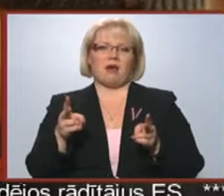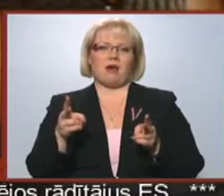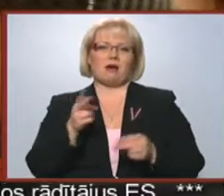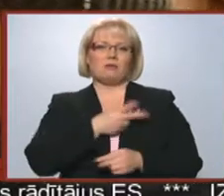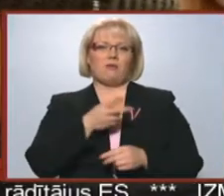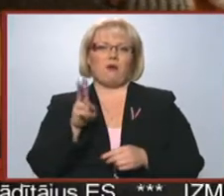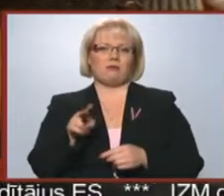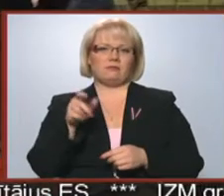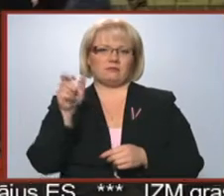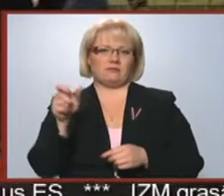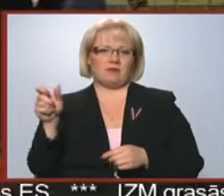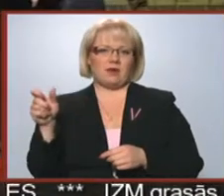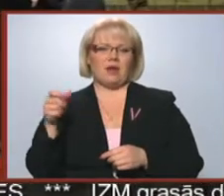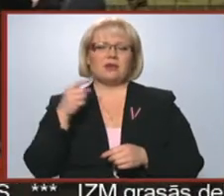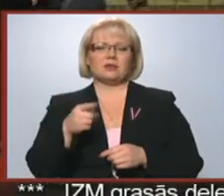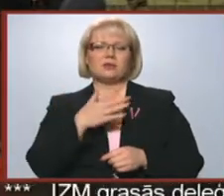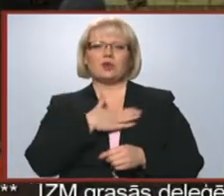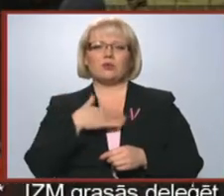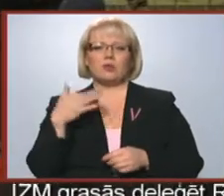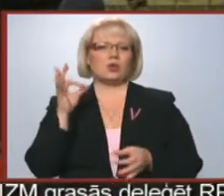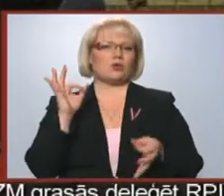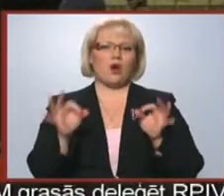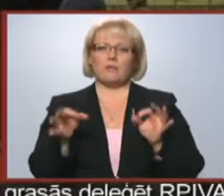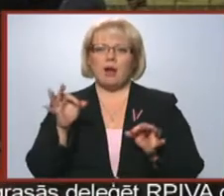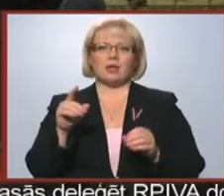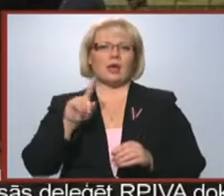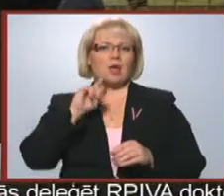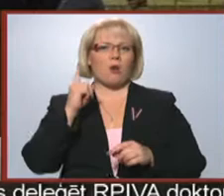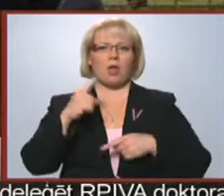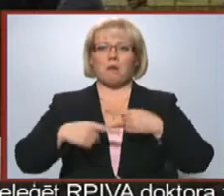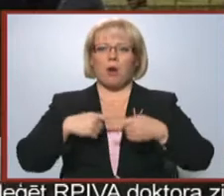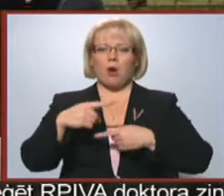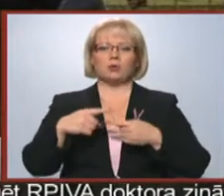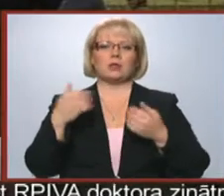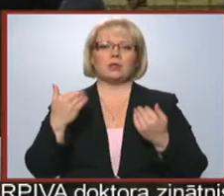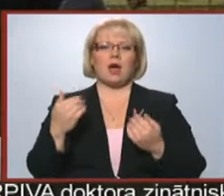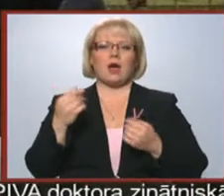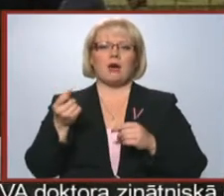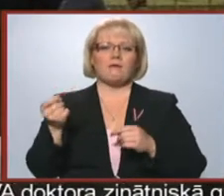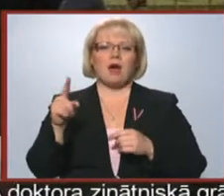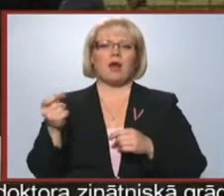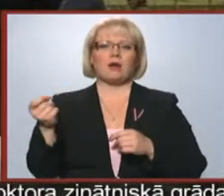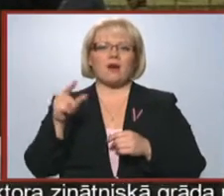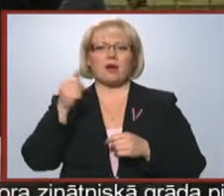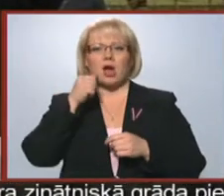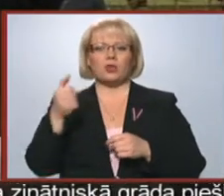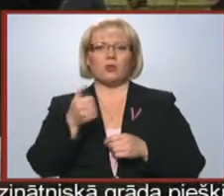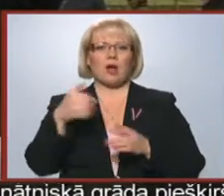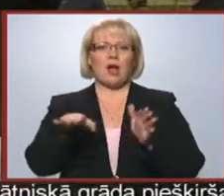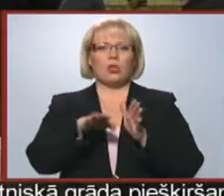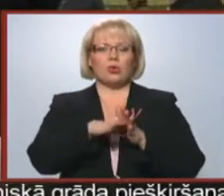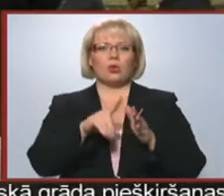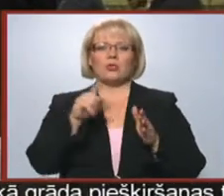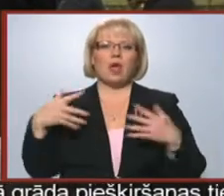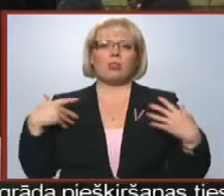bojā gāja. Ka tas ir ļoti normāli, ja jaunā pauze ir šeit ar vien vairāk un vairāk ar katru gadu, jo viņus